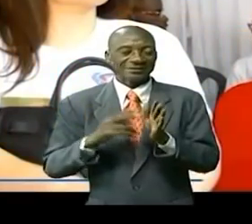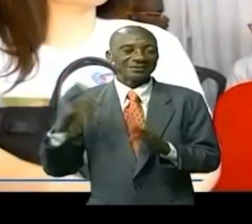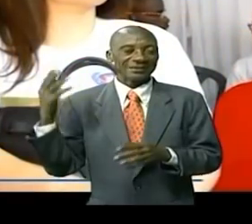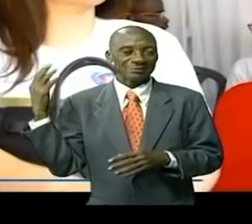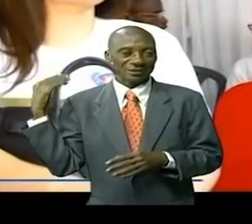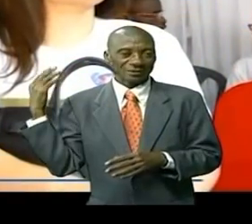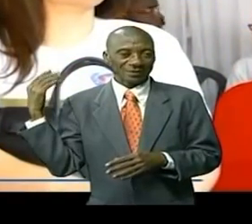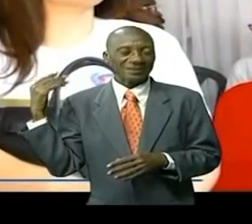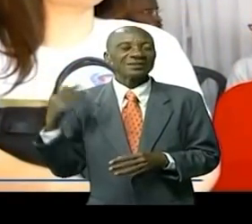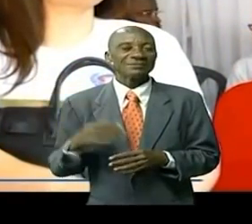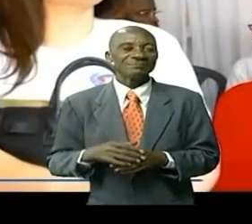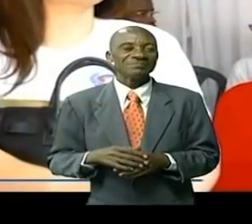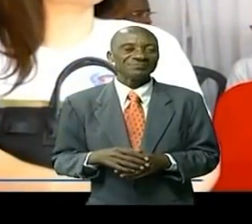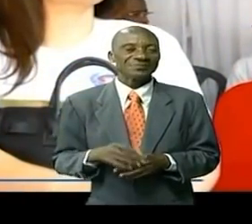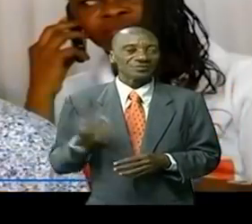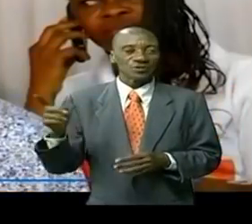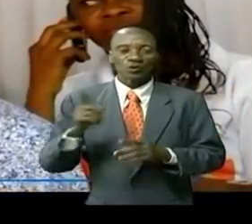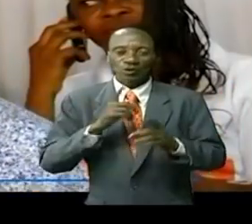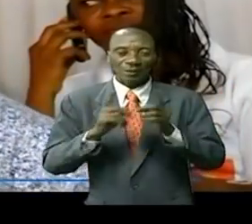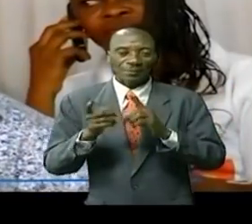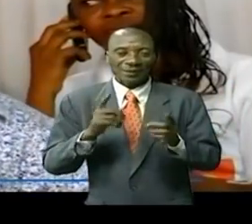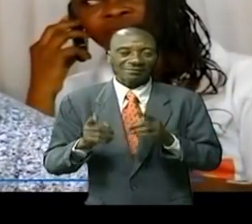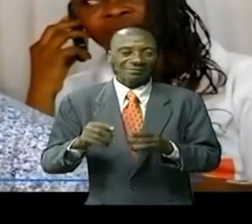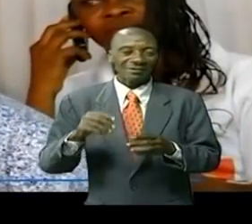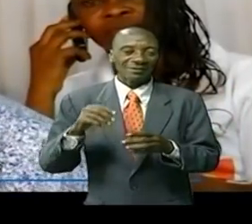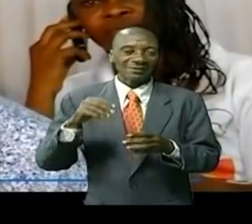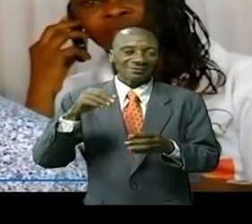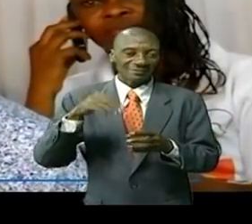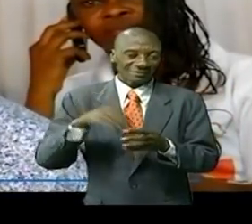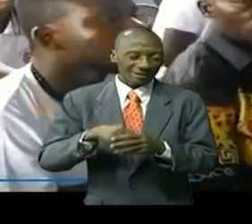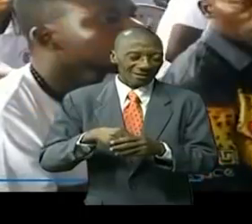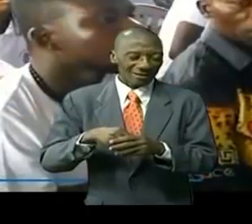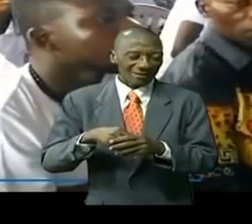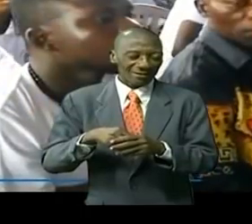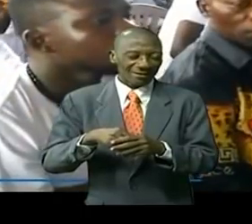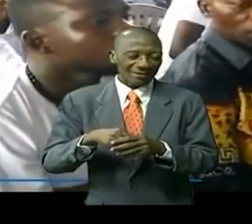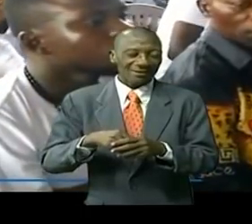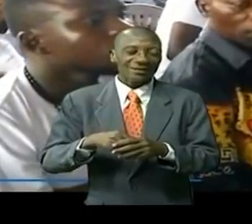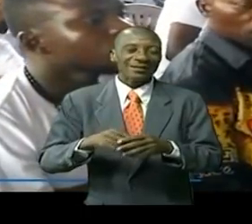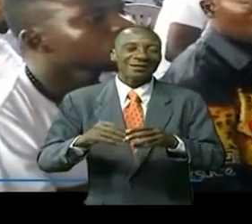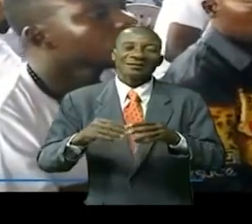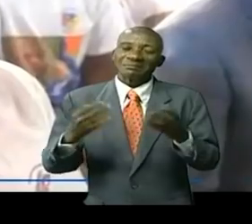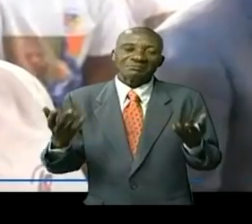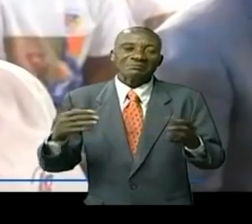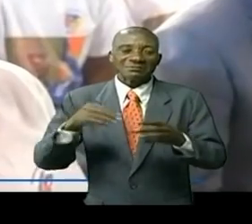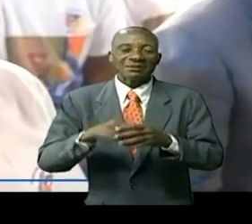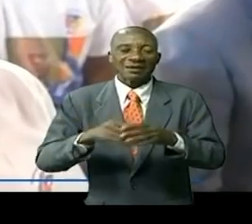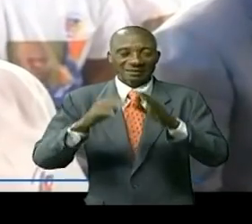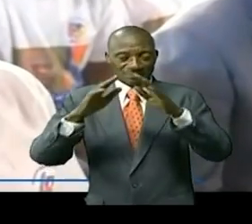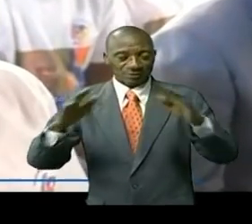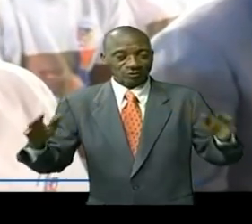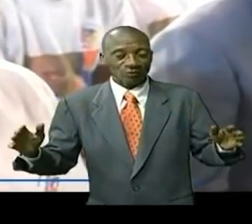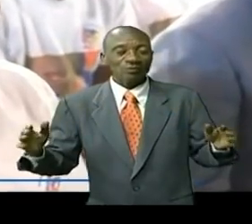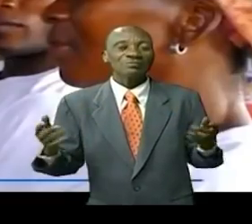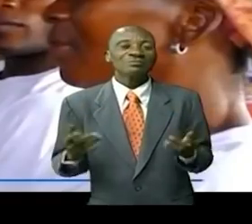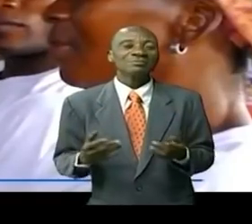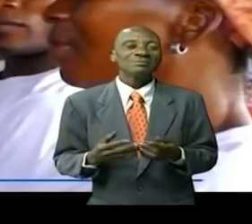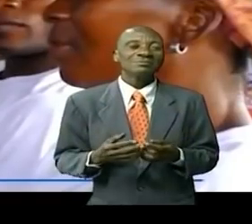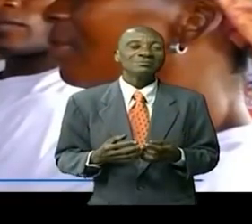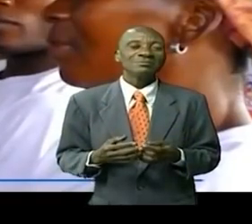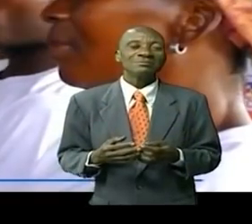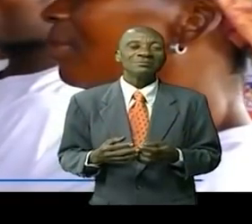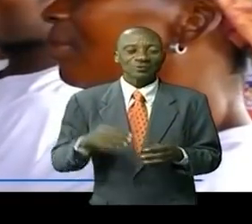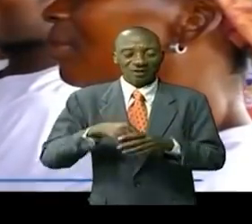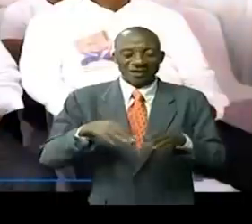la réception qu'ils ont organisée en l'honneur de leur digne fils à l'espace Bikapi de la Foire internationale de Kinshasa.